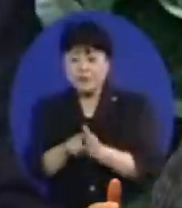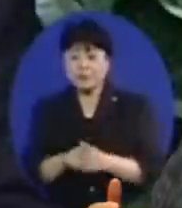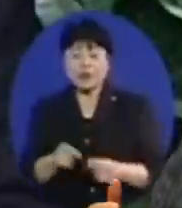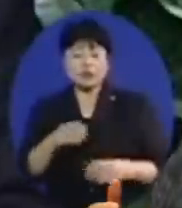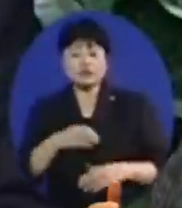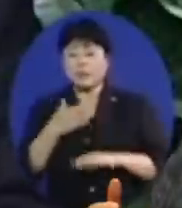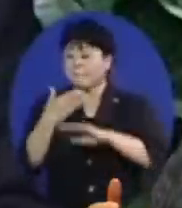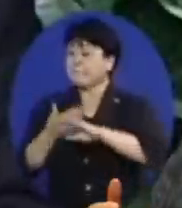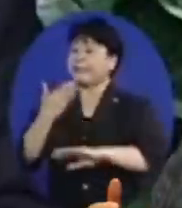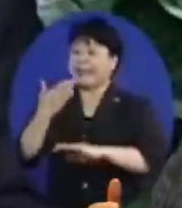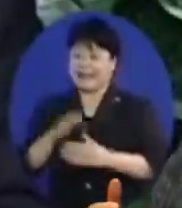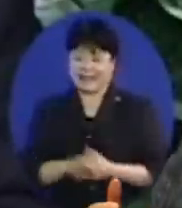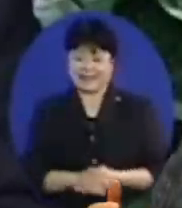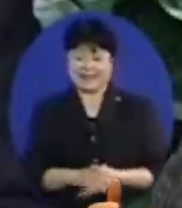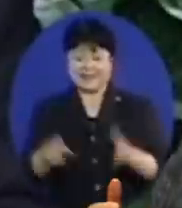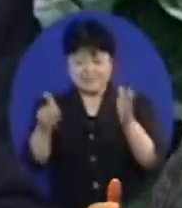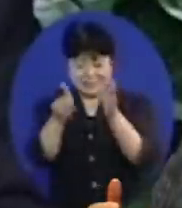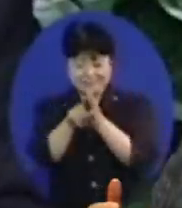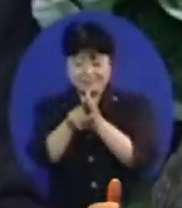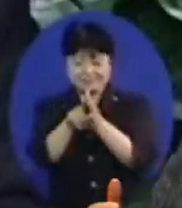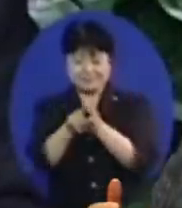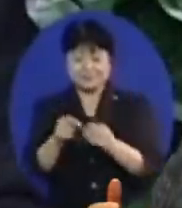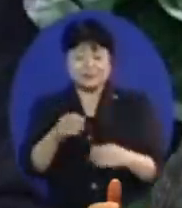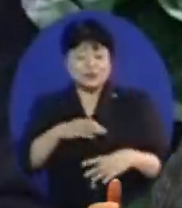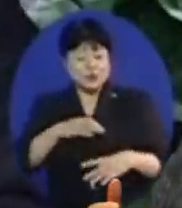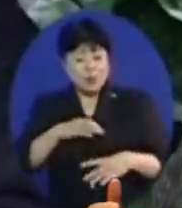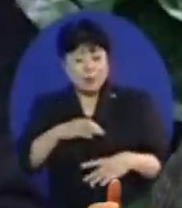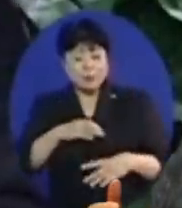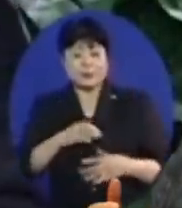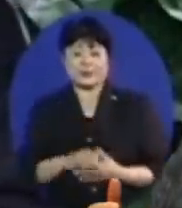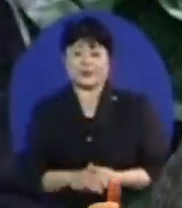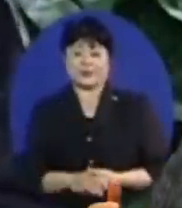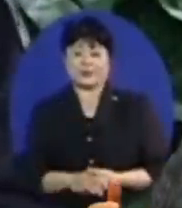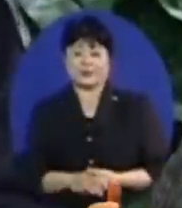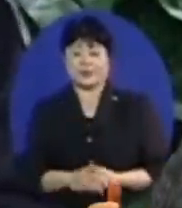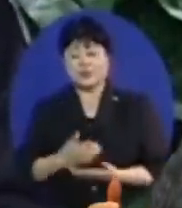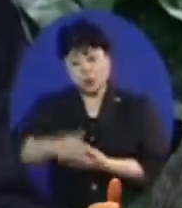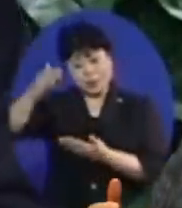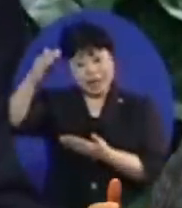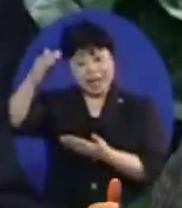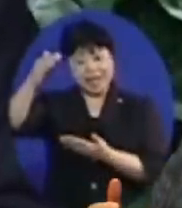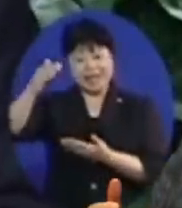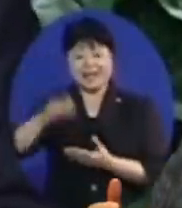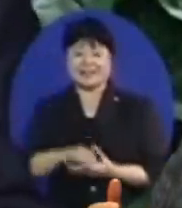두려움은 정반대입니다. 믿음은 두려움이 쫓겨나고